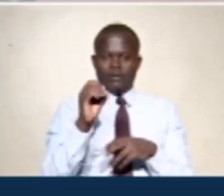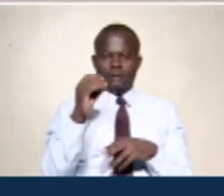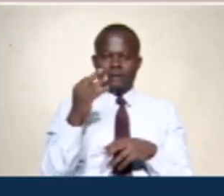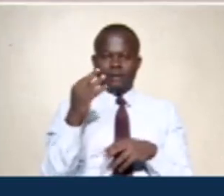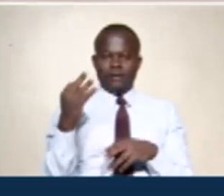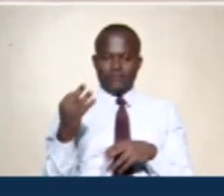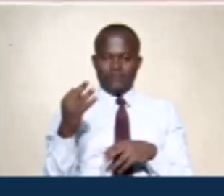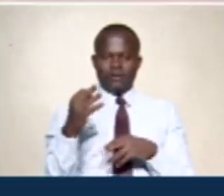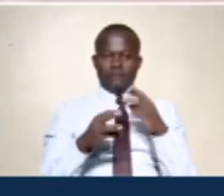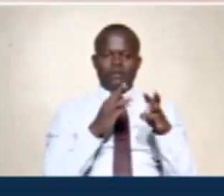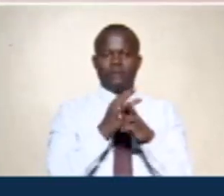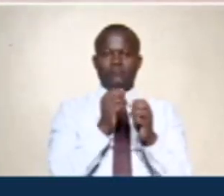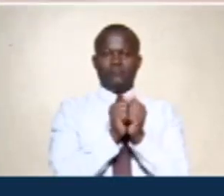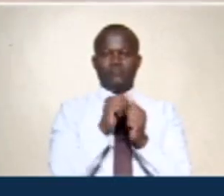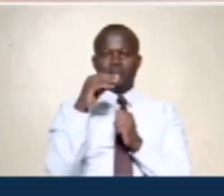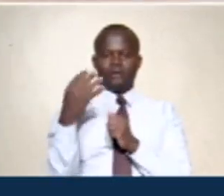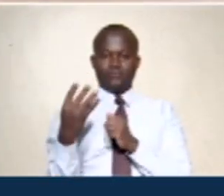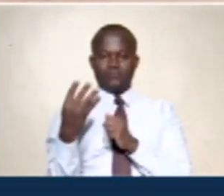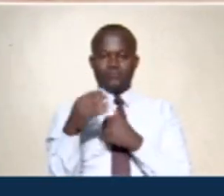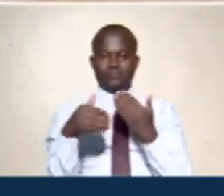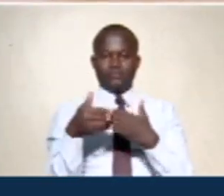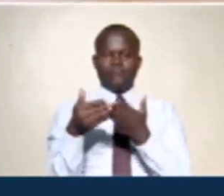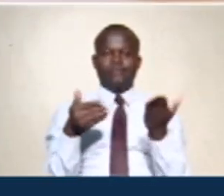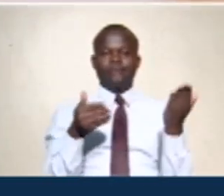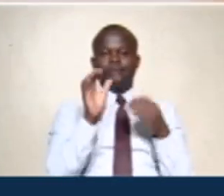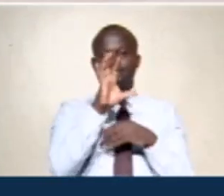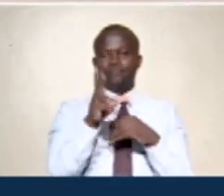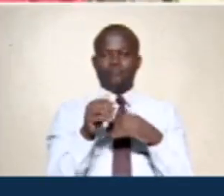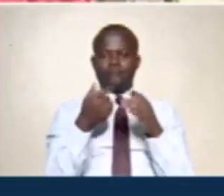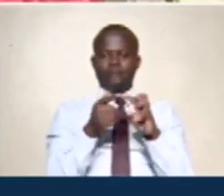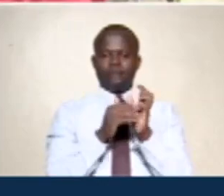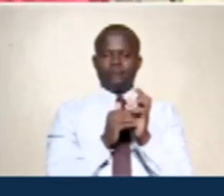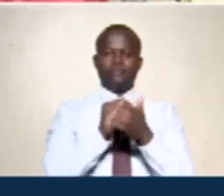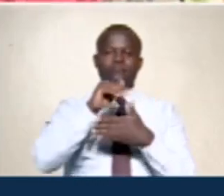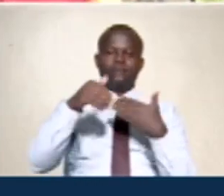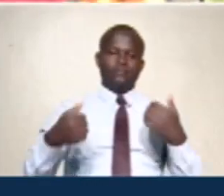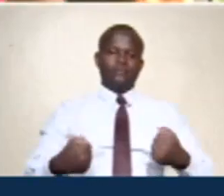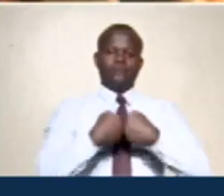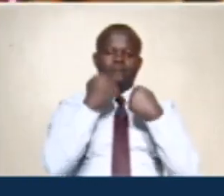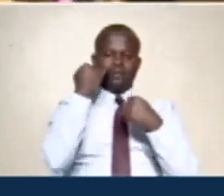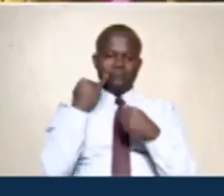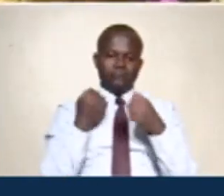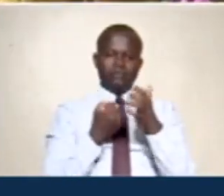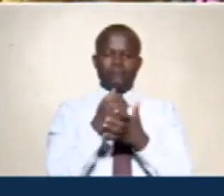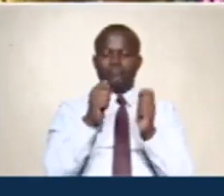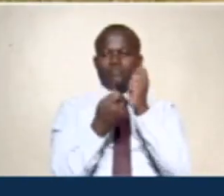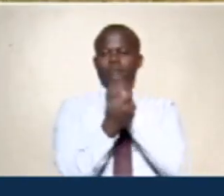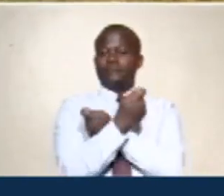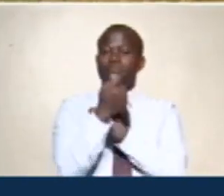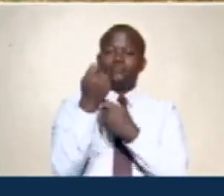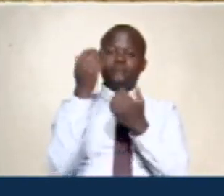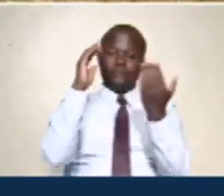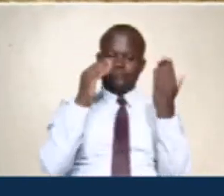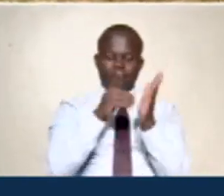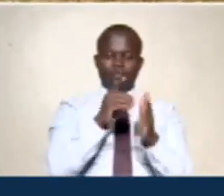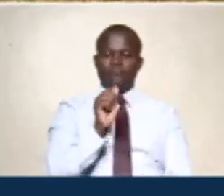0.003% gusa no kugero cya 4% ku rwego rw'umugabane w'Afurika ariko abaturage bakagerwaho n'ingaruka zikomeye ziterwa n'indagurika ry'ikirere